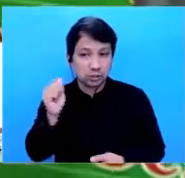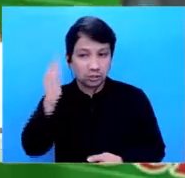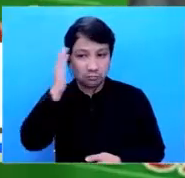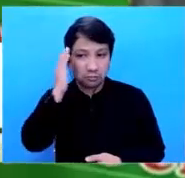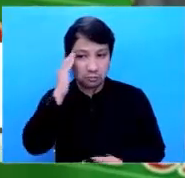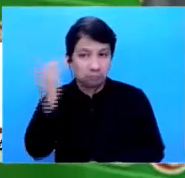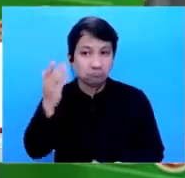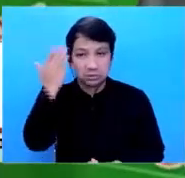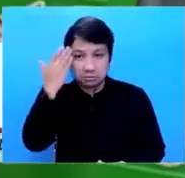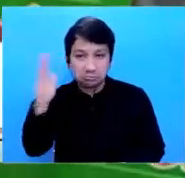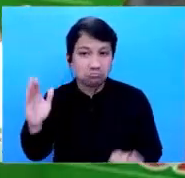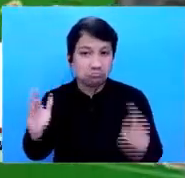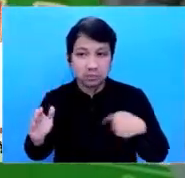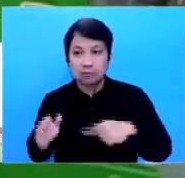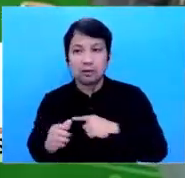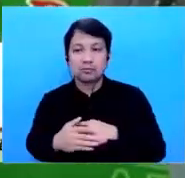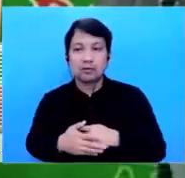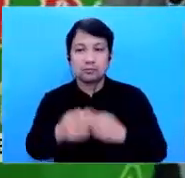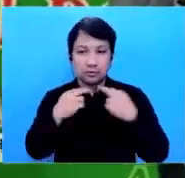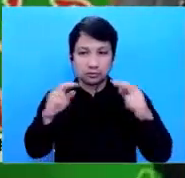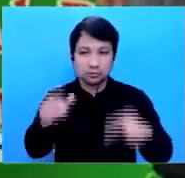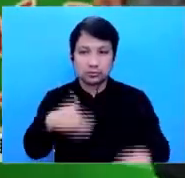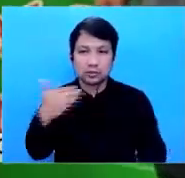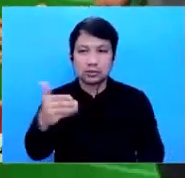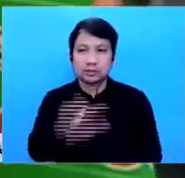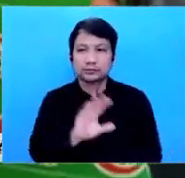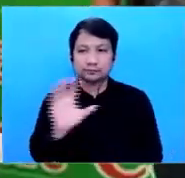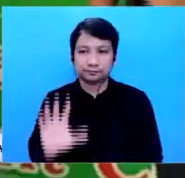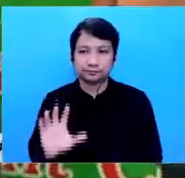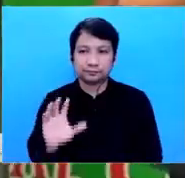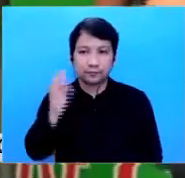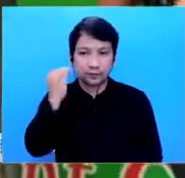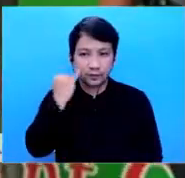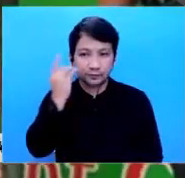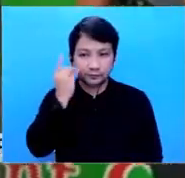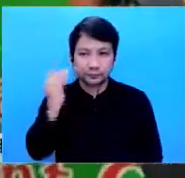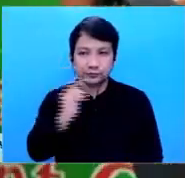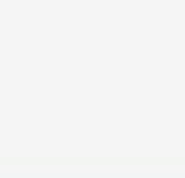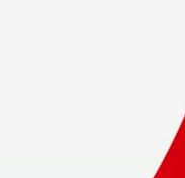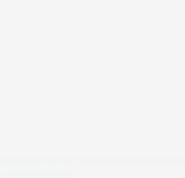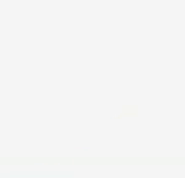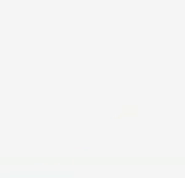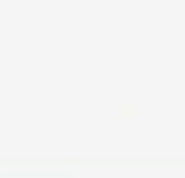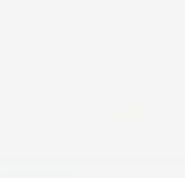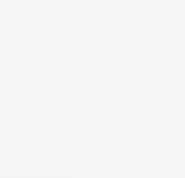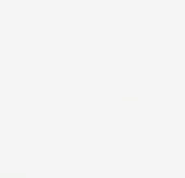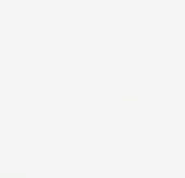Nagbabalita mula sa frontline, Jenny Dongon, News 5.